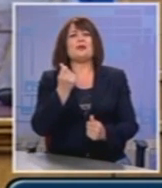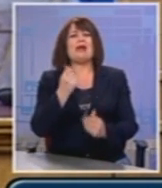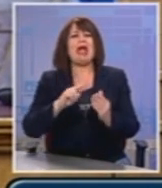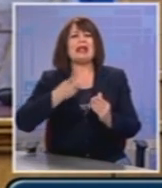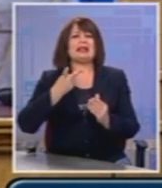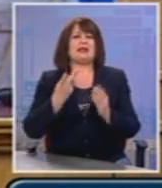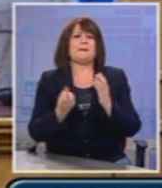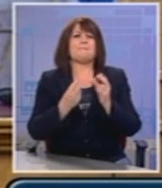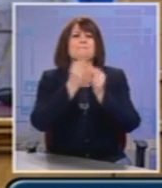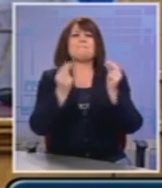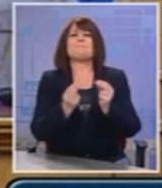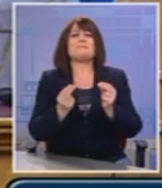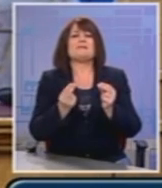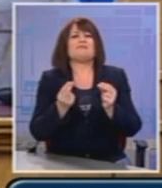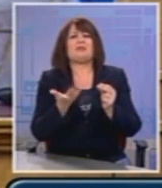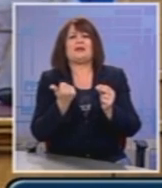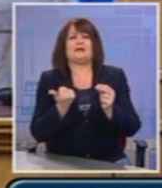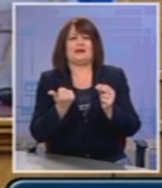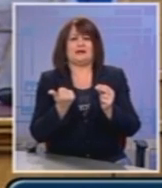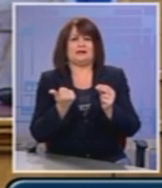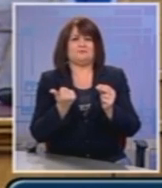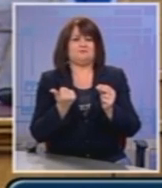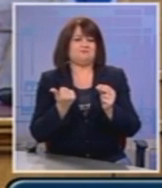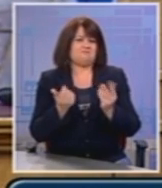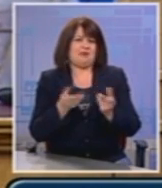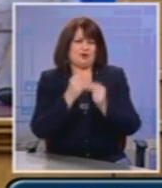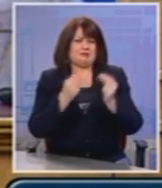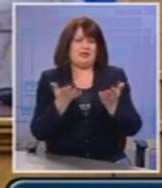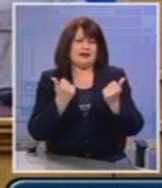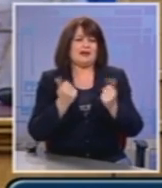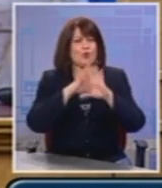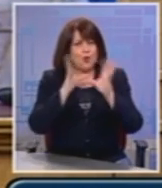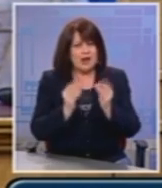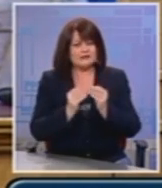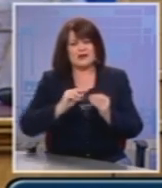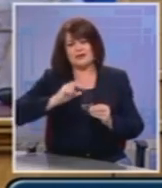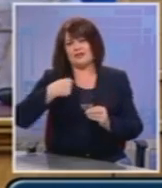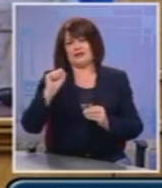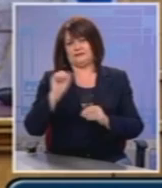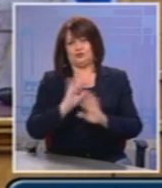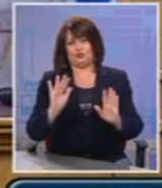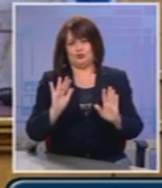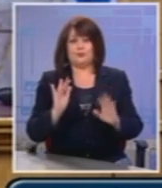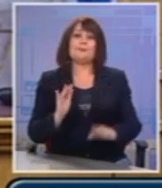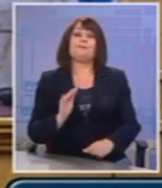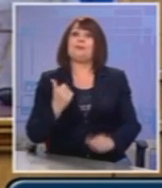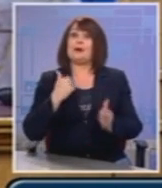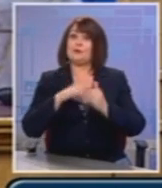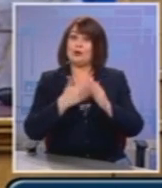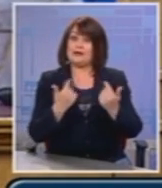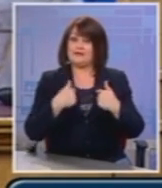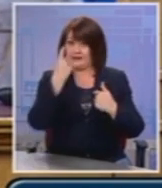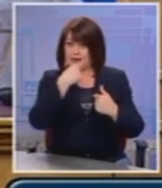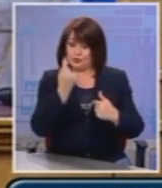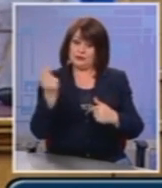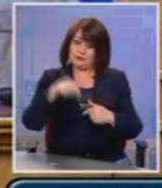αντιπαραγωγικό και ακόμα είμαστε αντίθετοι σε όλα αυτά είναι πολύ ενδιαφέρον για μένα ήρθα